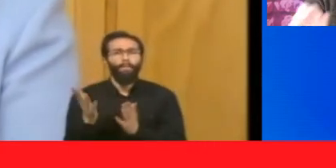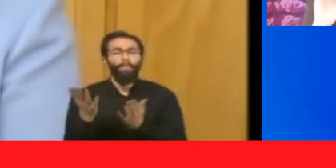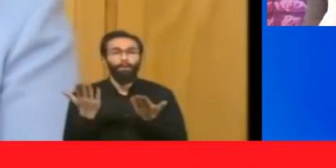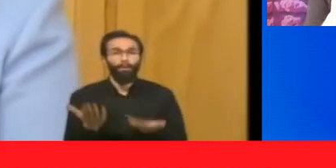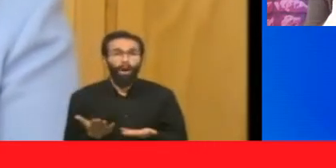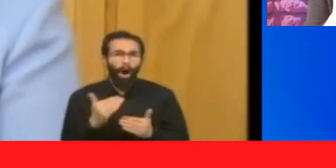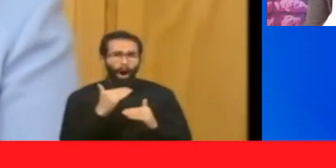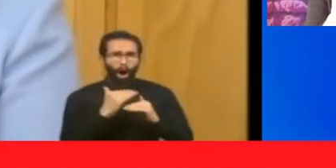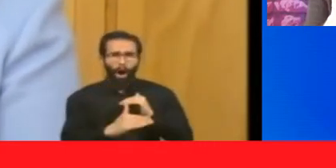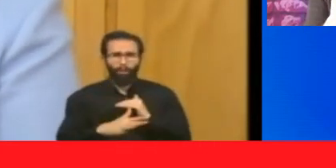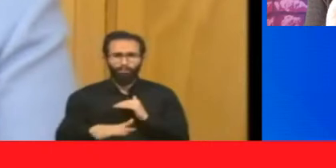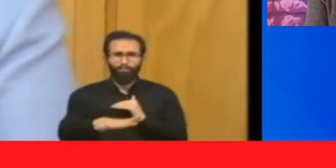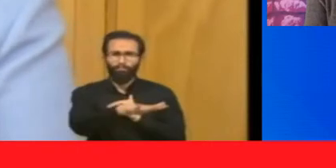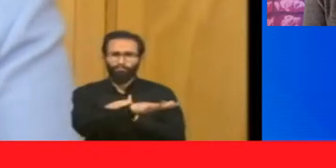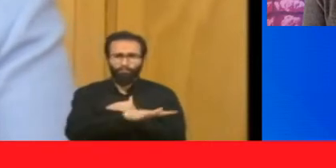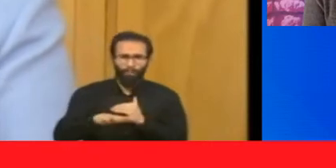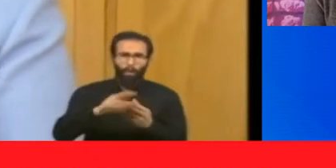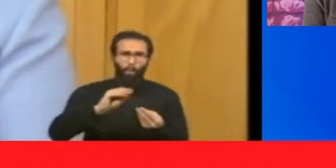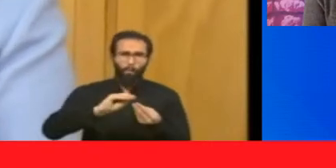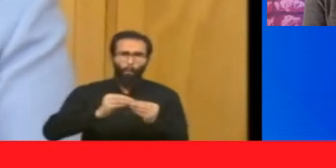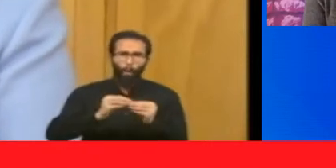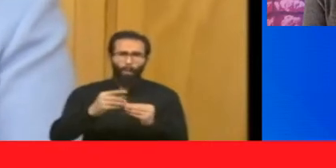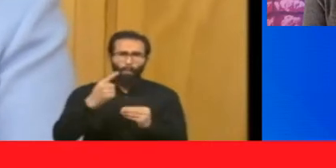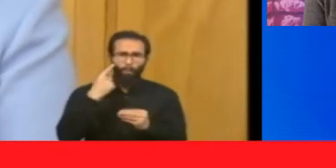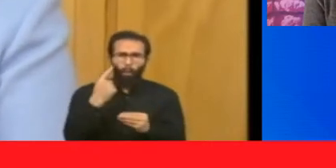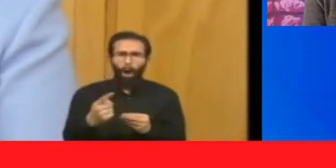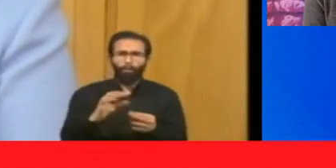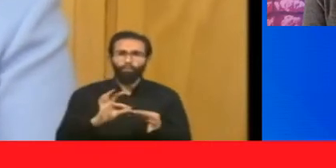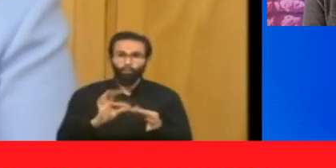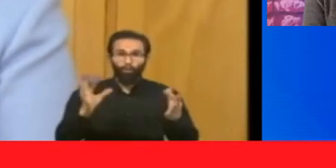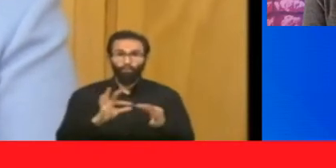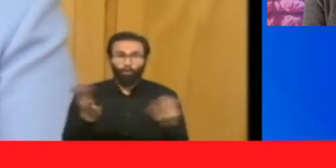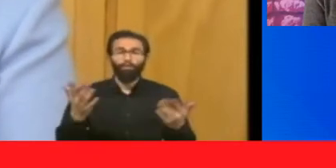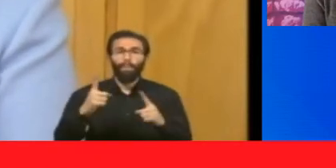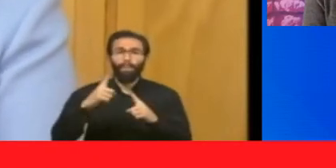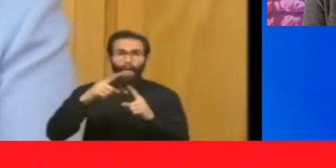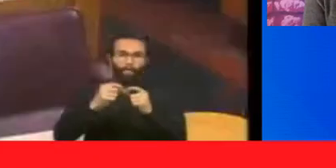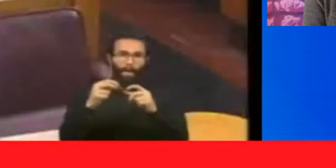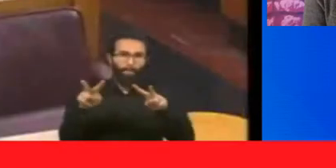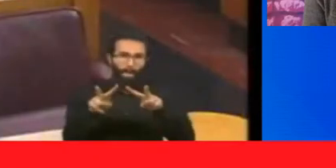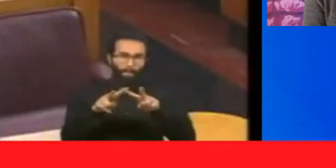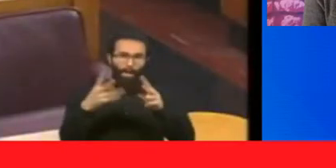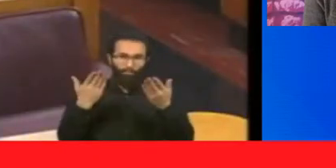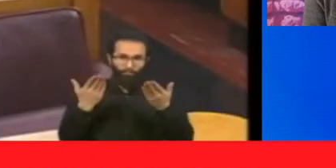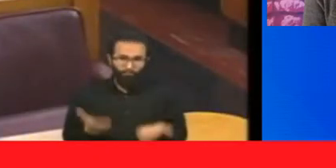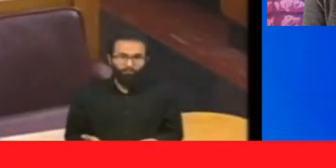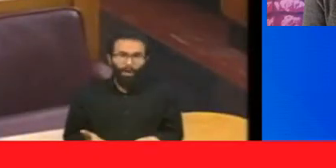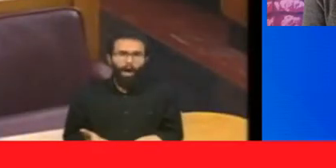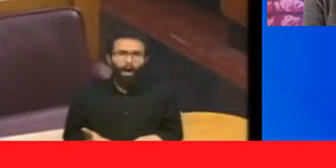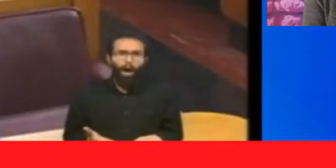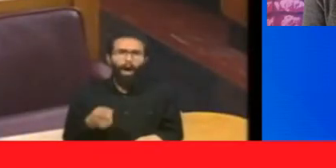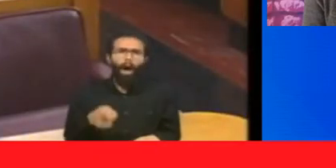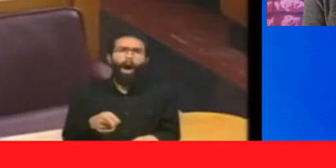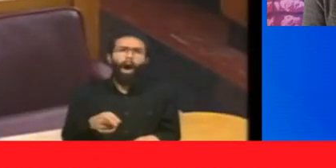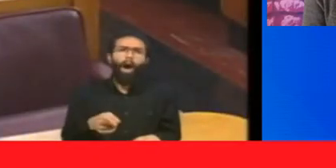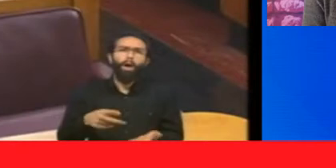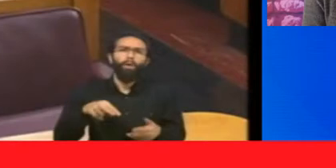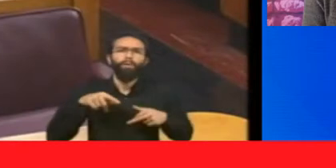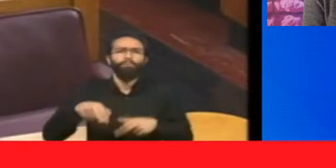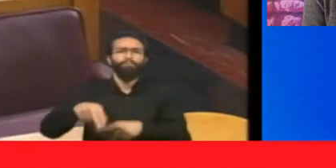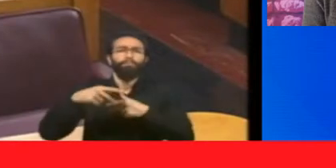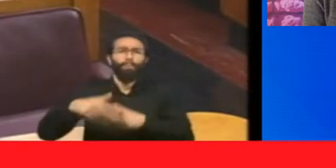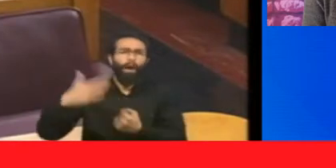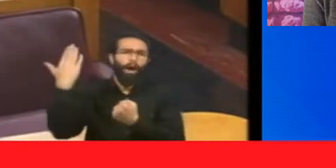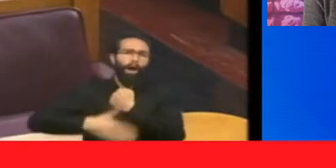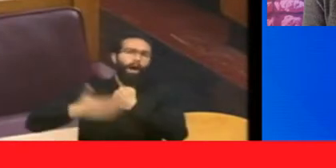Halkın sorunlarına çözüm üretmesi gereken parlamento üzerinde yürütmenin vesayetini kurdular.